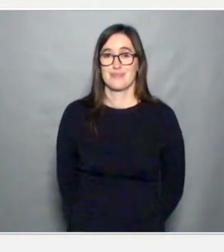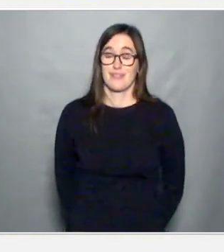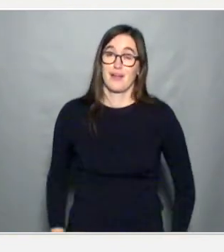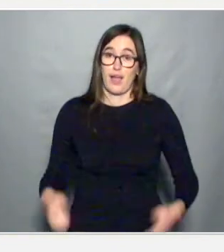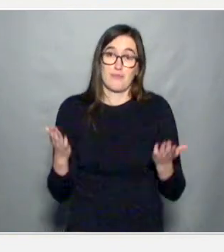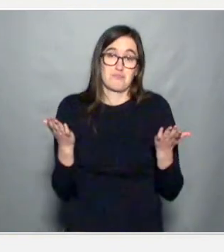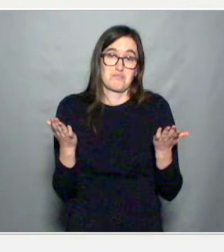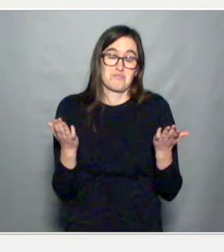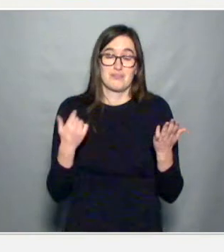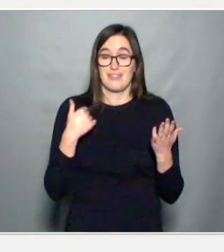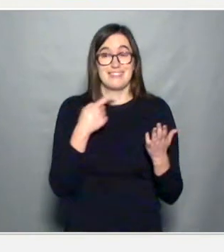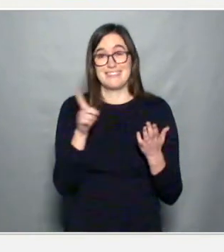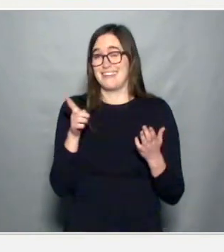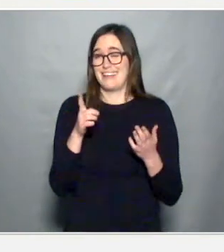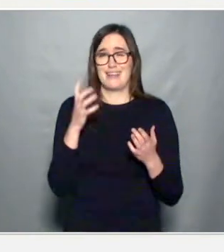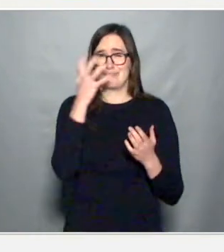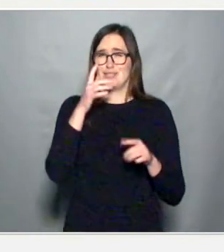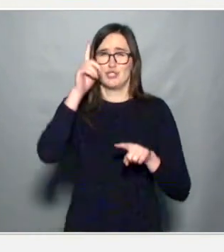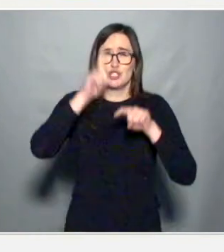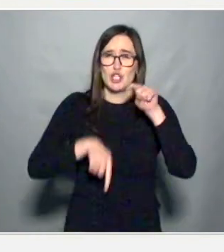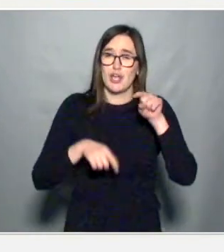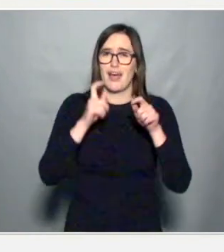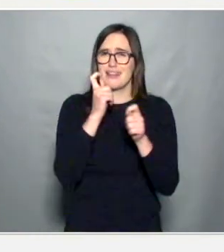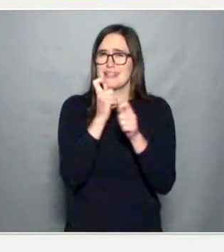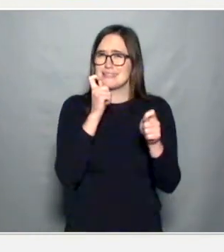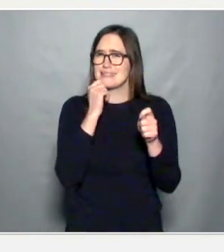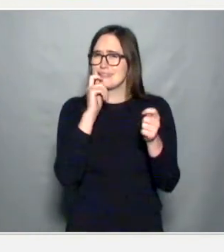Alltså jag tycker att de är så fula att de blir coola.